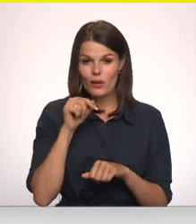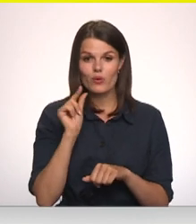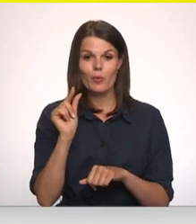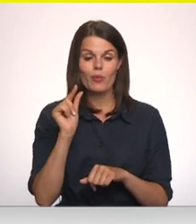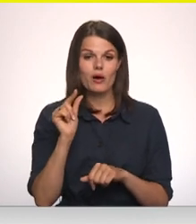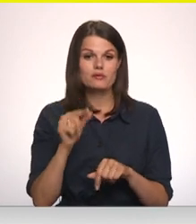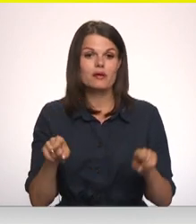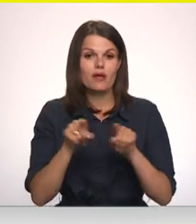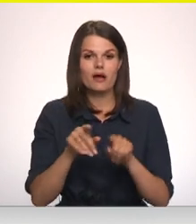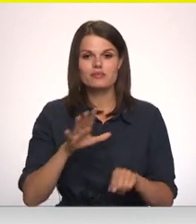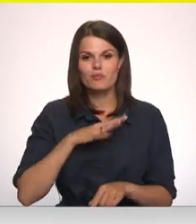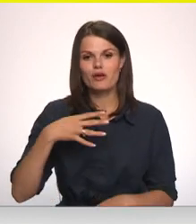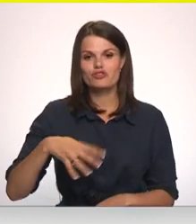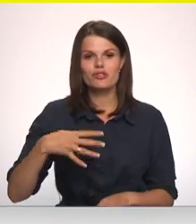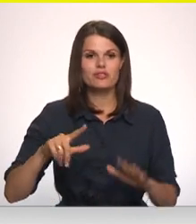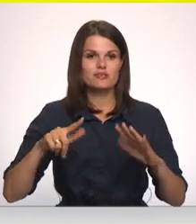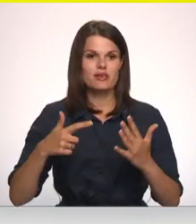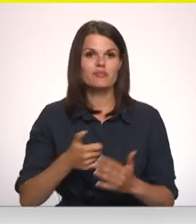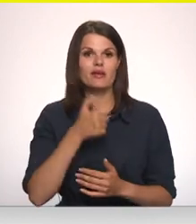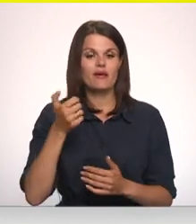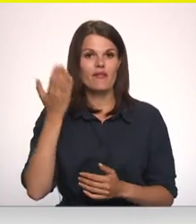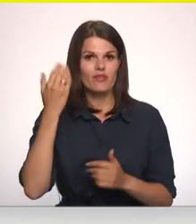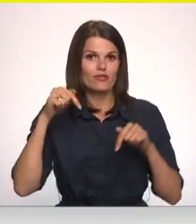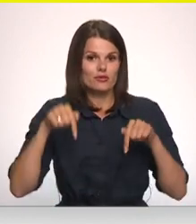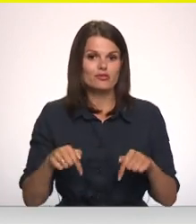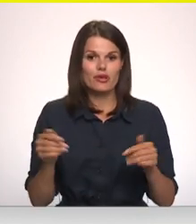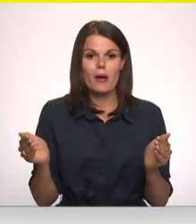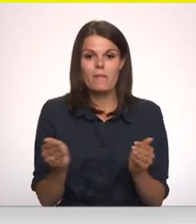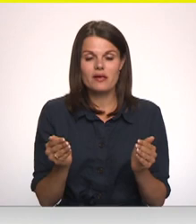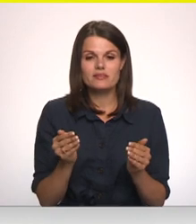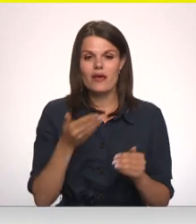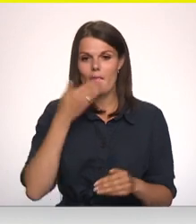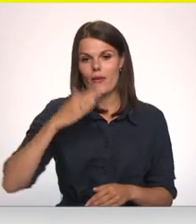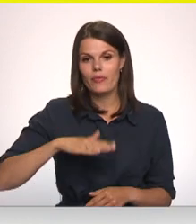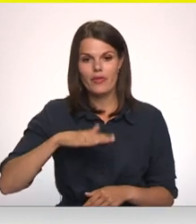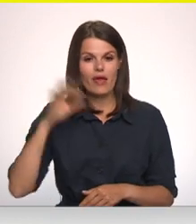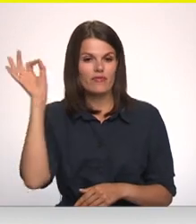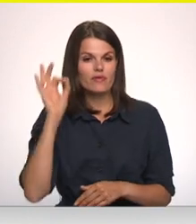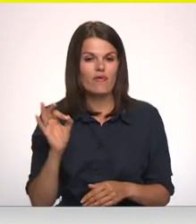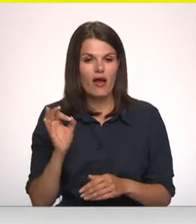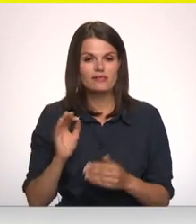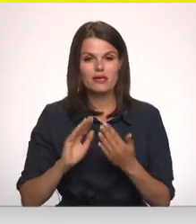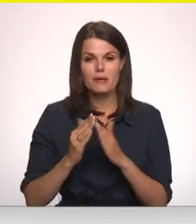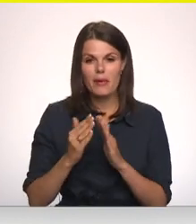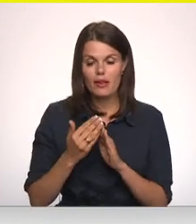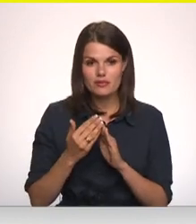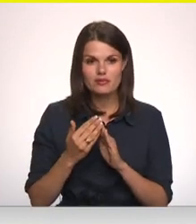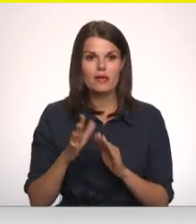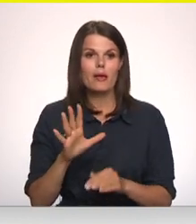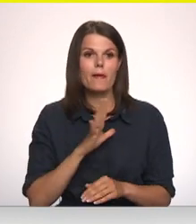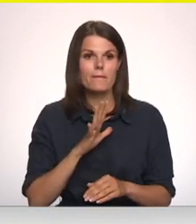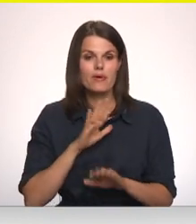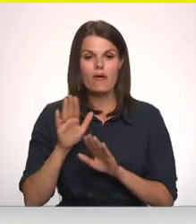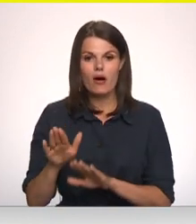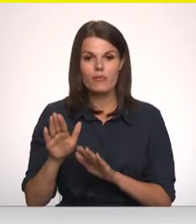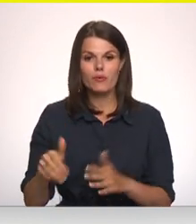tam, kāda te bija 47. Gadā. Tad šajā mazajā Dienvidvācijas, tādā kā miegainajā pilsētiņā Eslingenā, bija